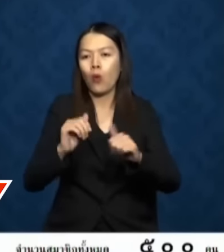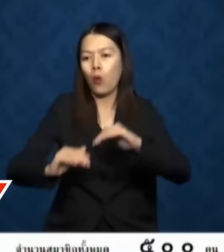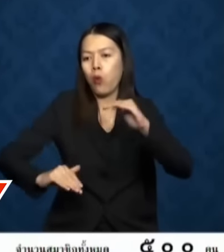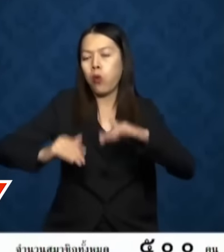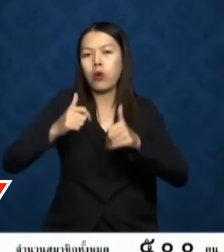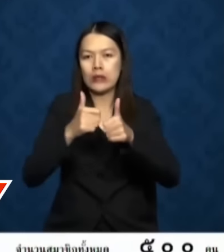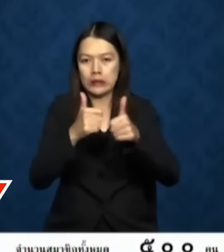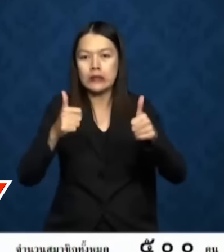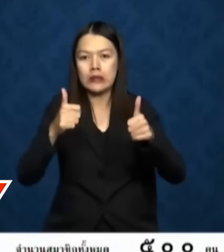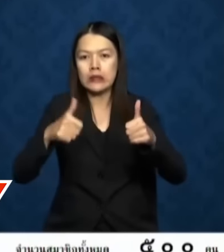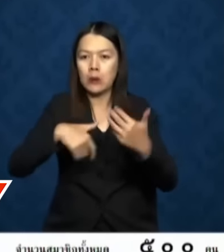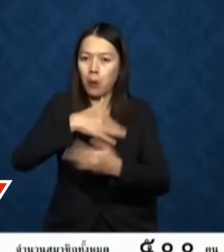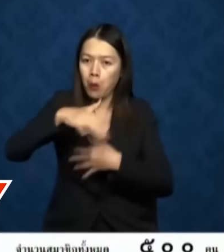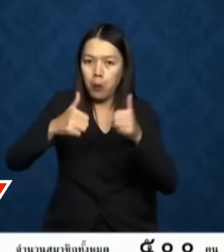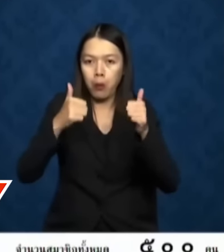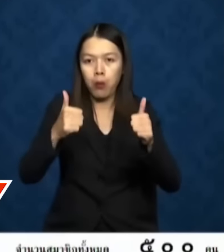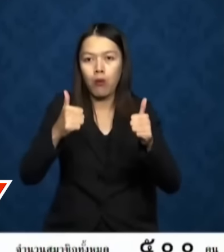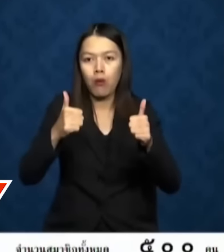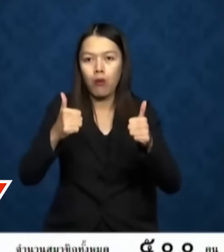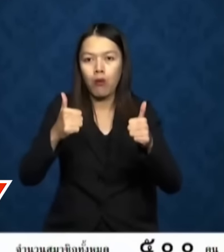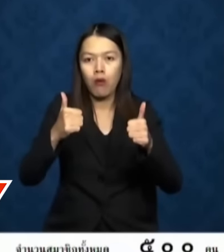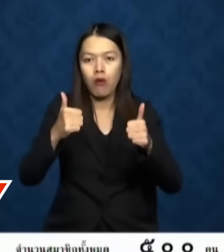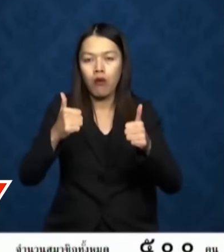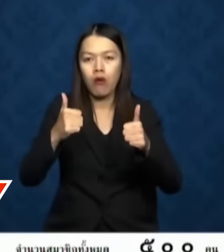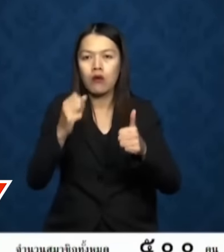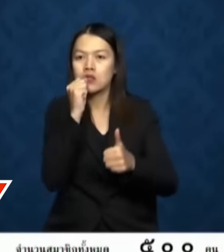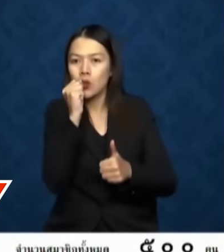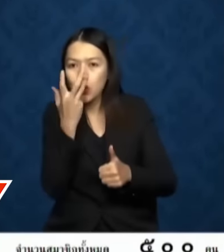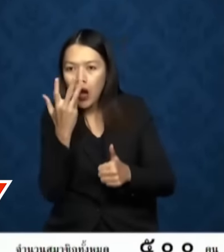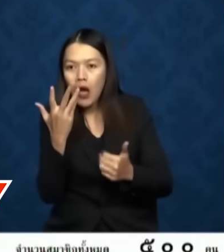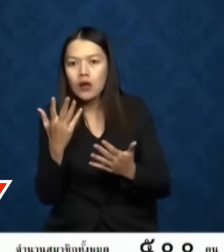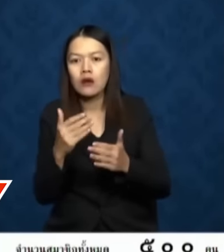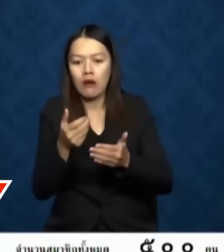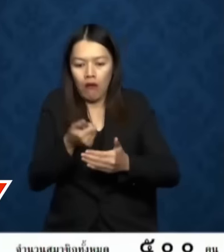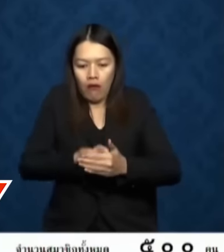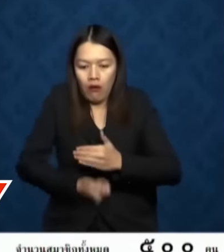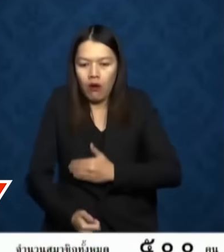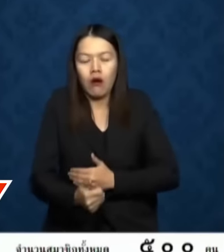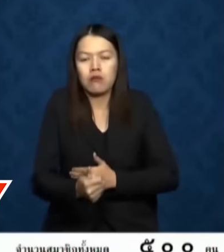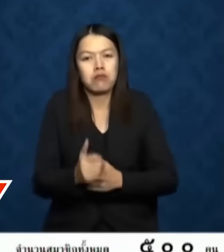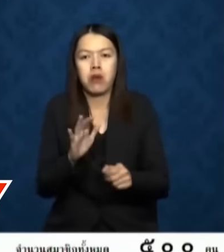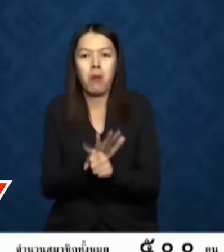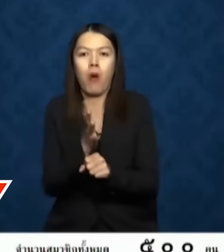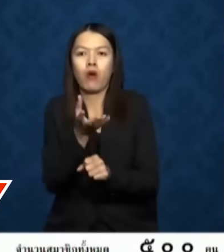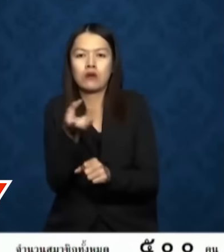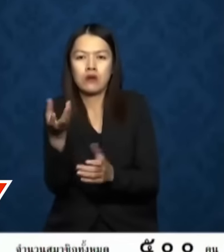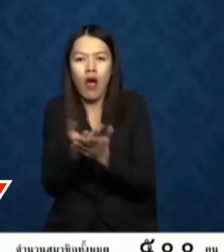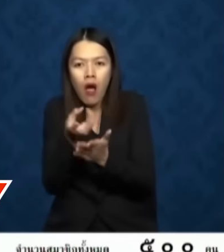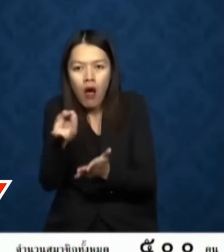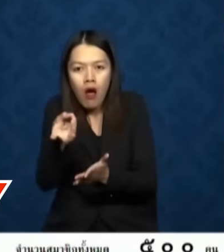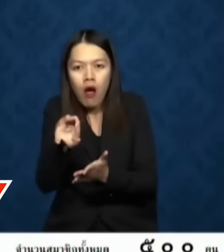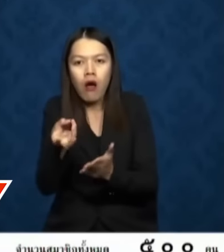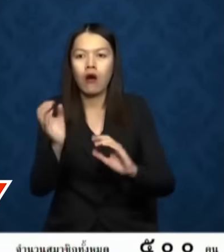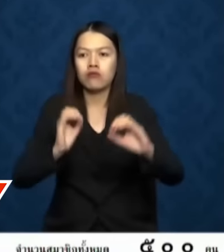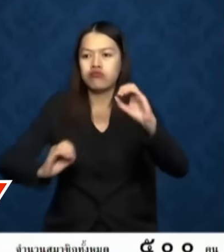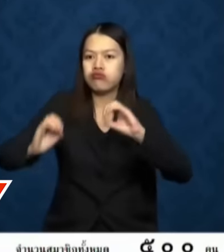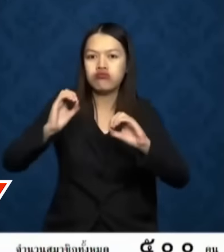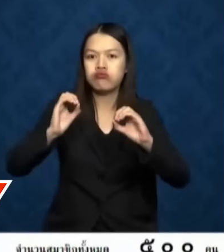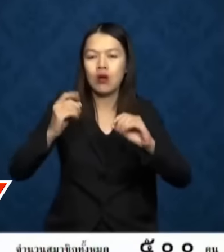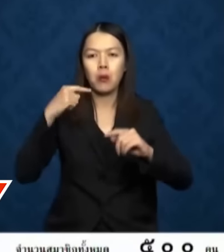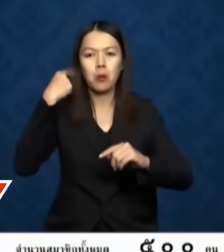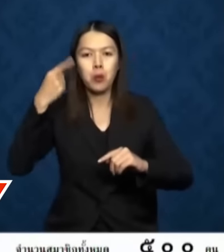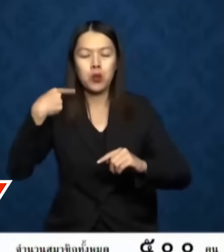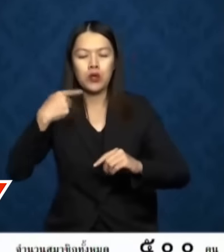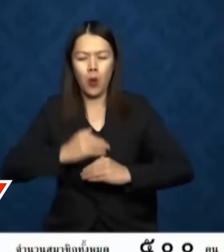างมีคุณภาพได้เราไม่มีสวัสดิการสำหรับเด็กแรกเกิดที่เพียงพอเราไม่มีความปลอดภัยสำหรับผู้หญิ